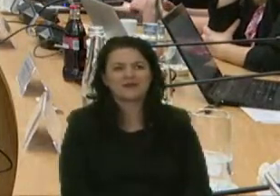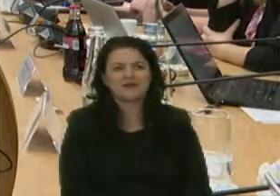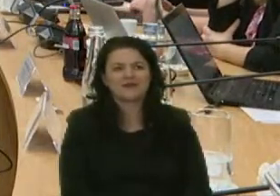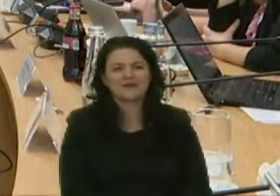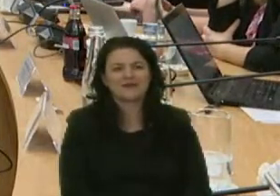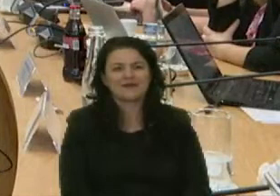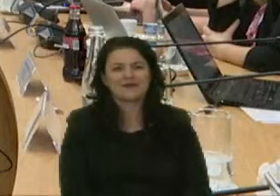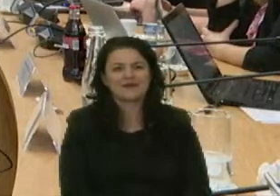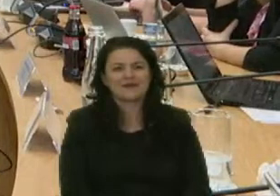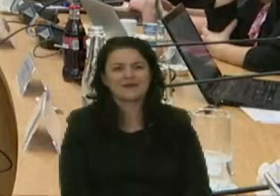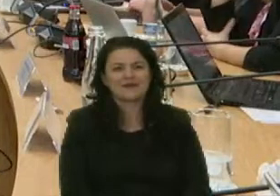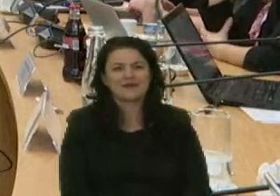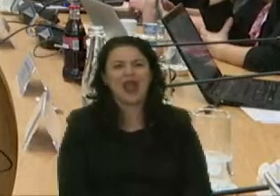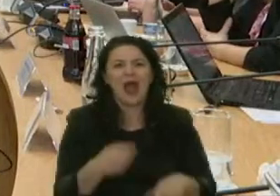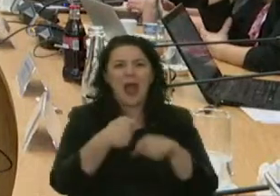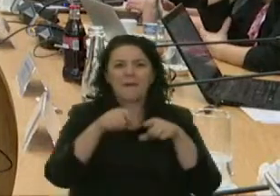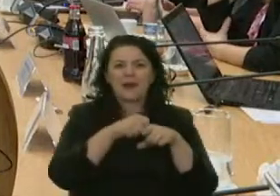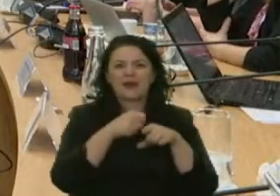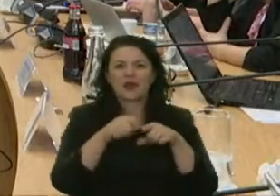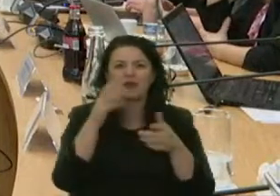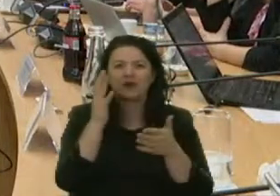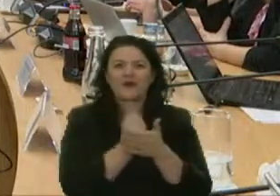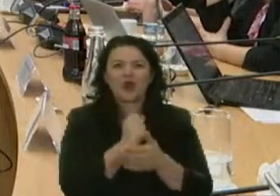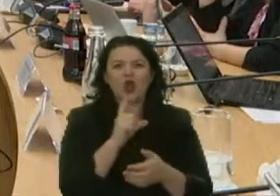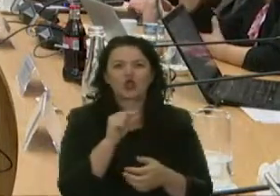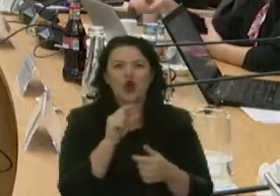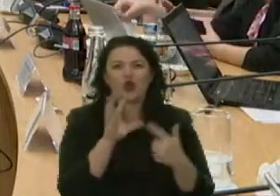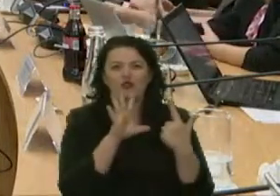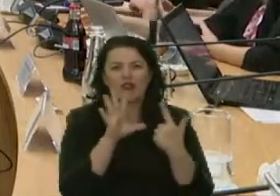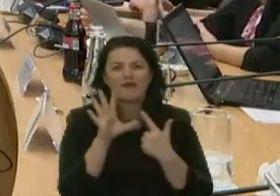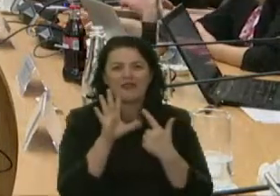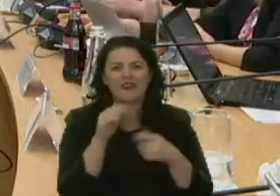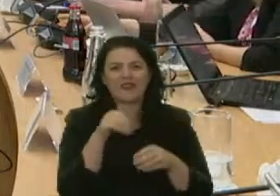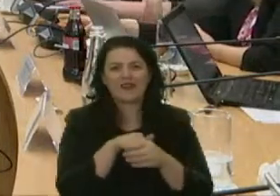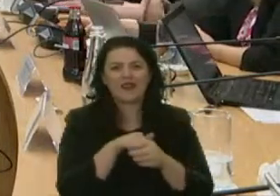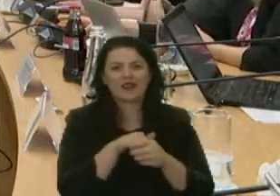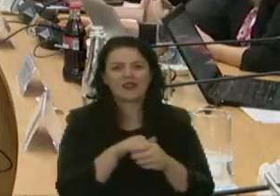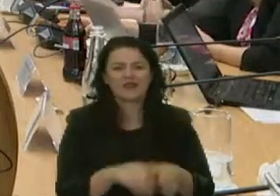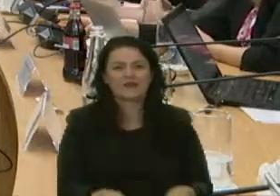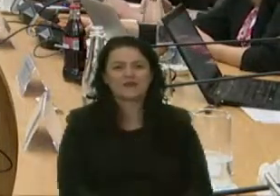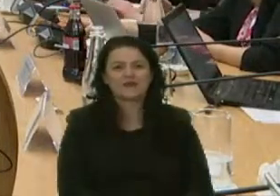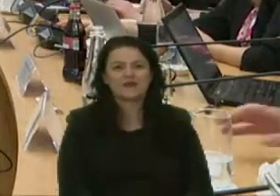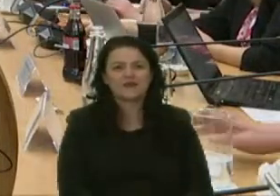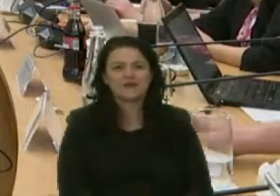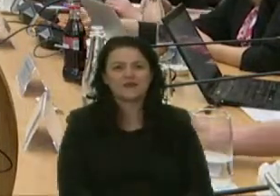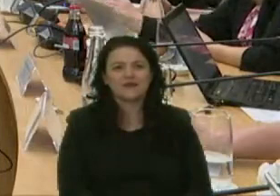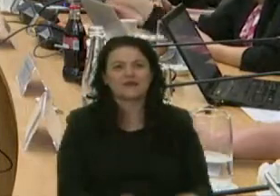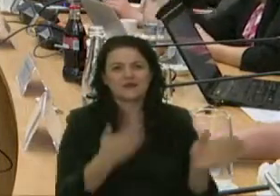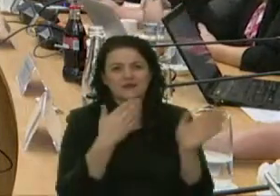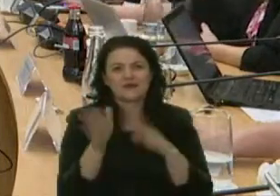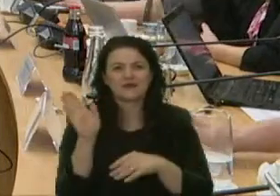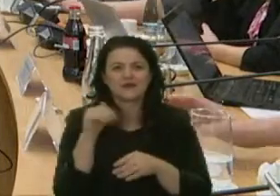3 amendamentul a trecut cu 27 de voturi supun la vot proiectul 31 cu amendamentul